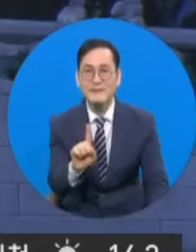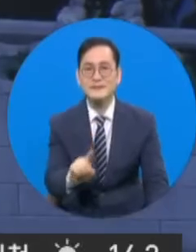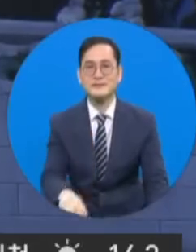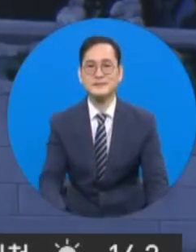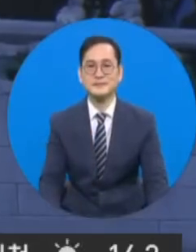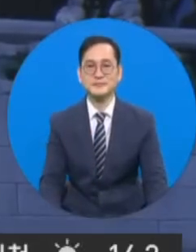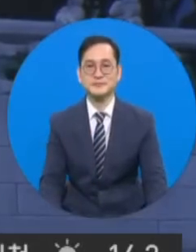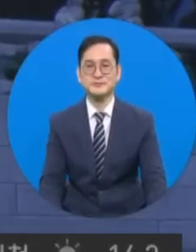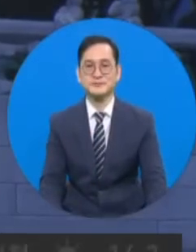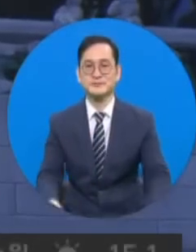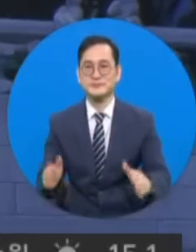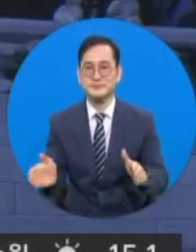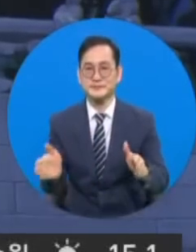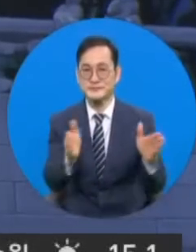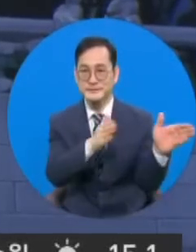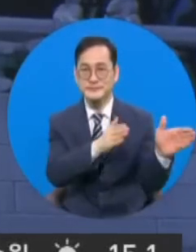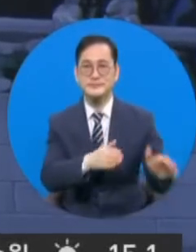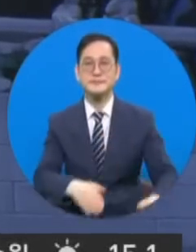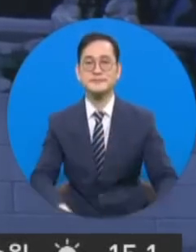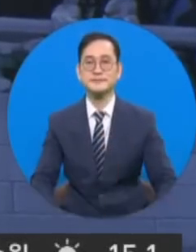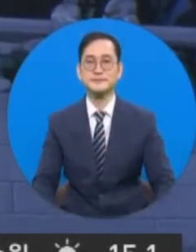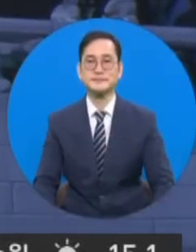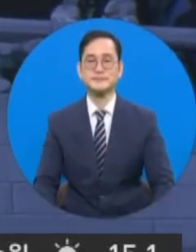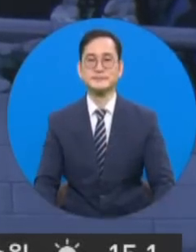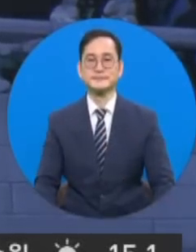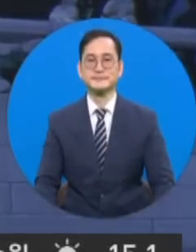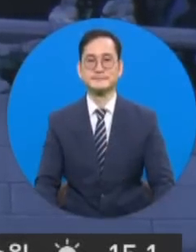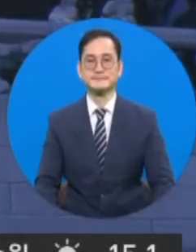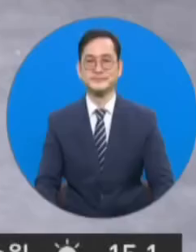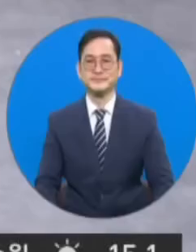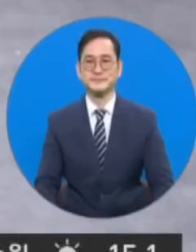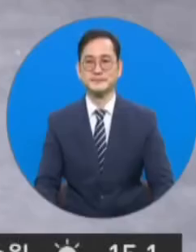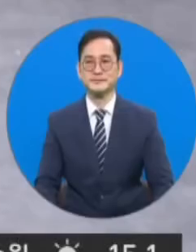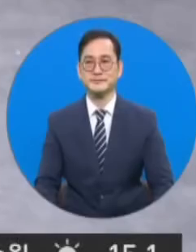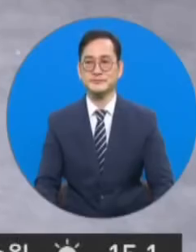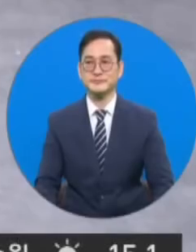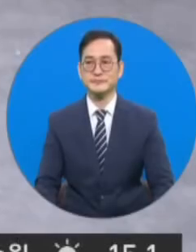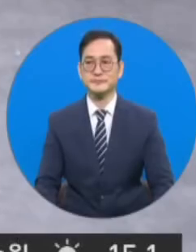상황입니다 이번엔 저희가 준비한 다음 이야기입니다 주제 공개하겠습니다